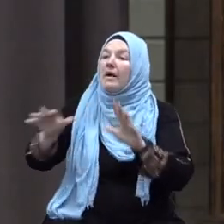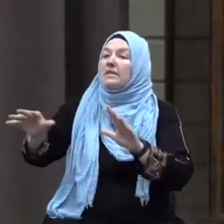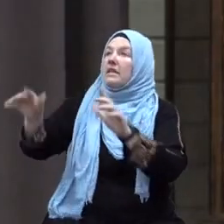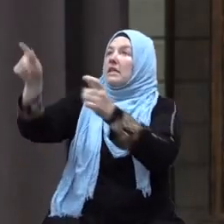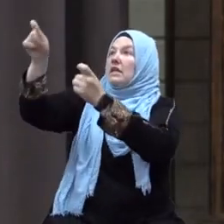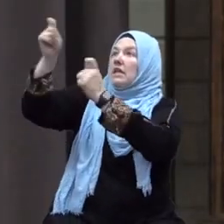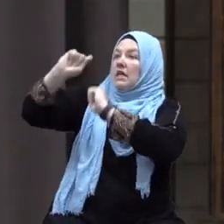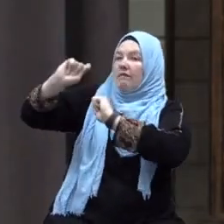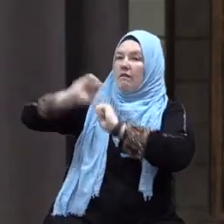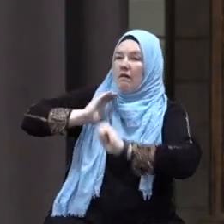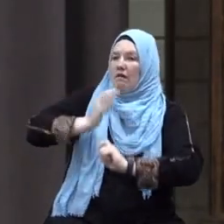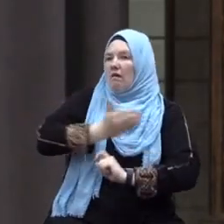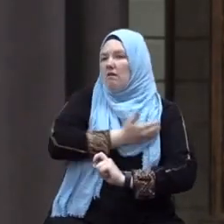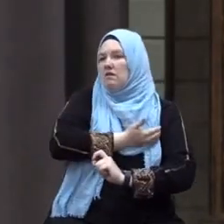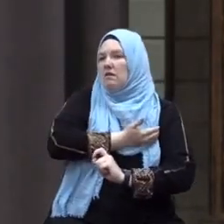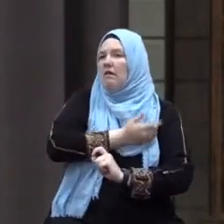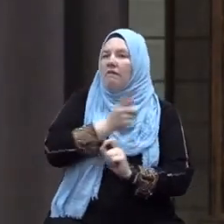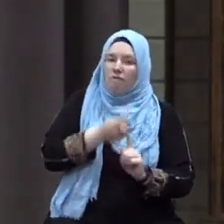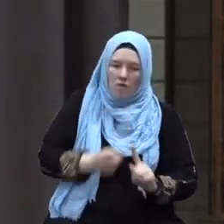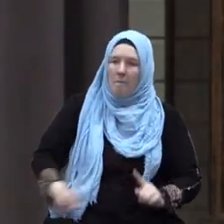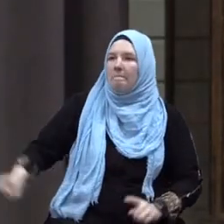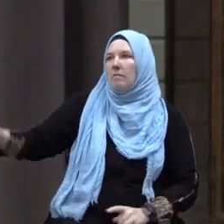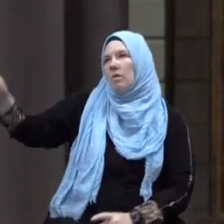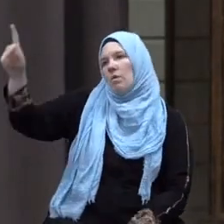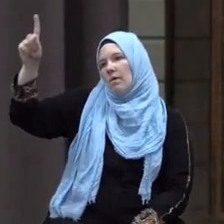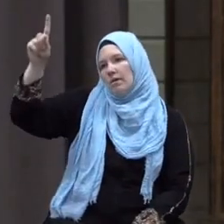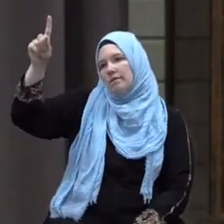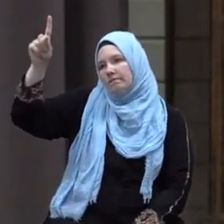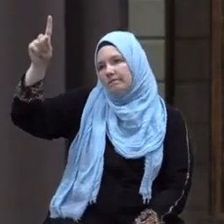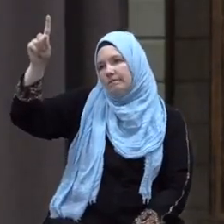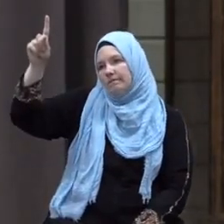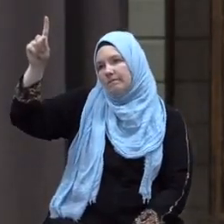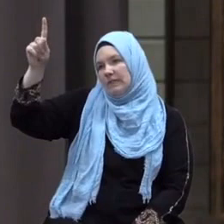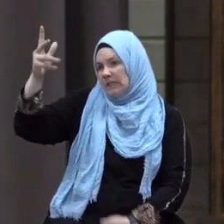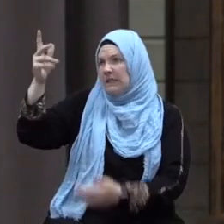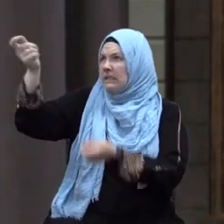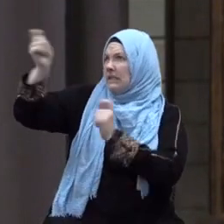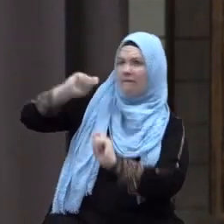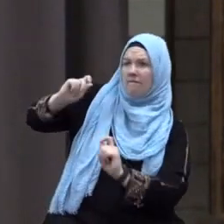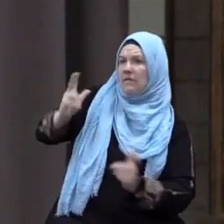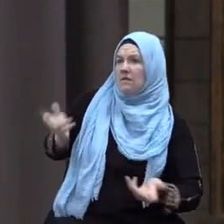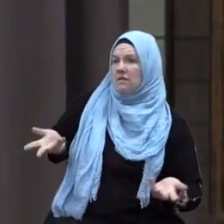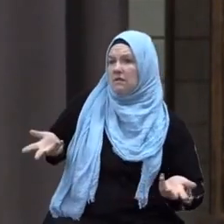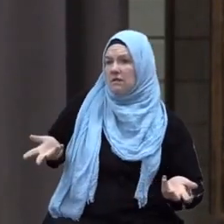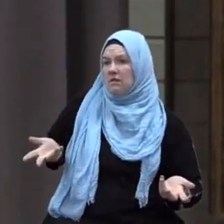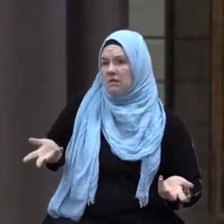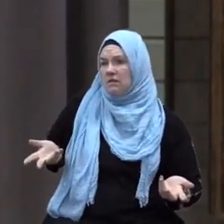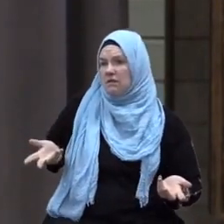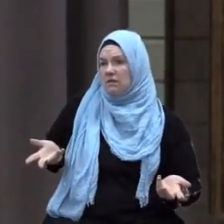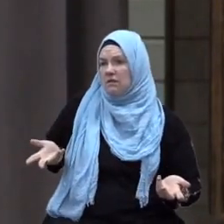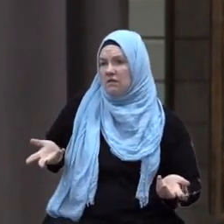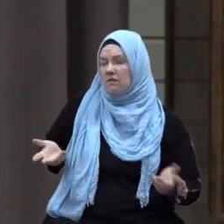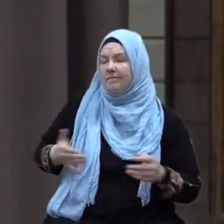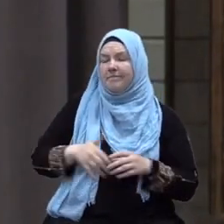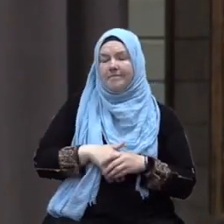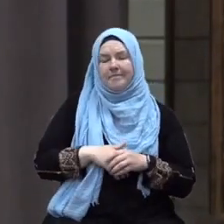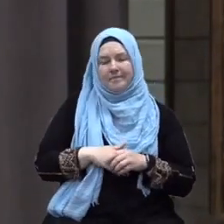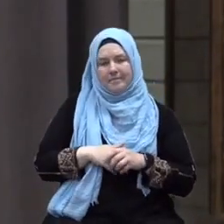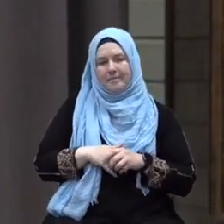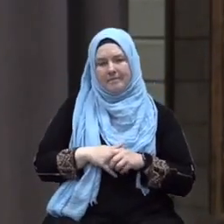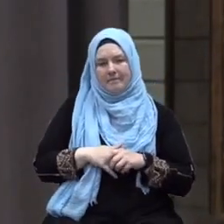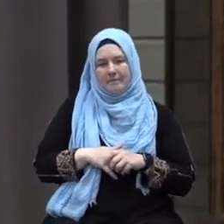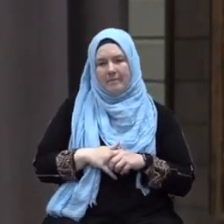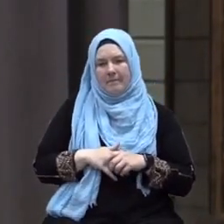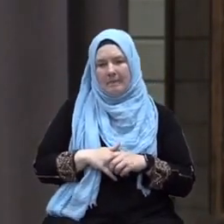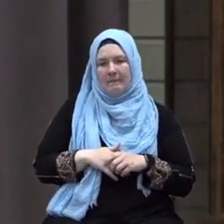blessings Allah has given you, it is from Him. It's a gift. وَمَا بِكُمْ مِنْ نِعْمَةٍ